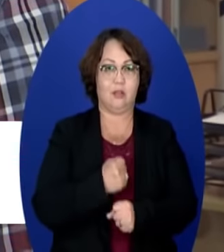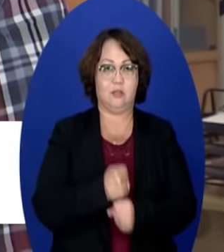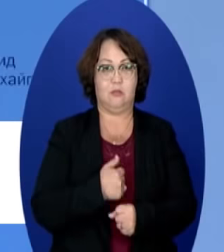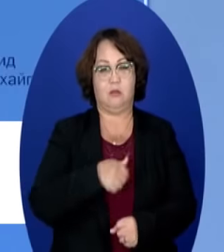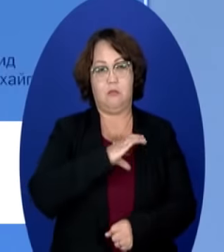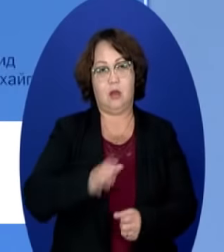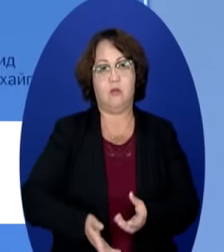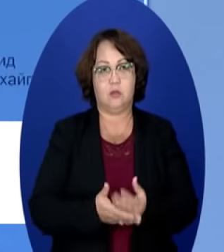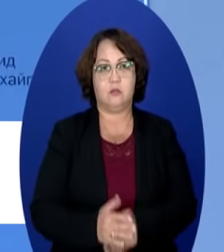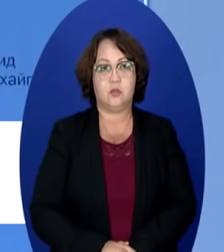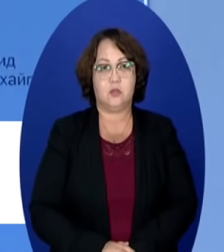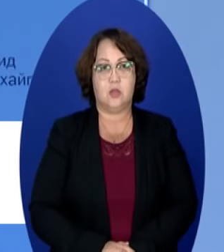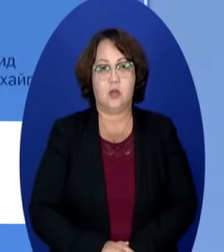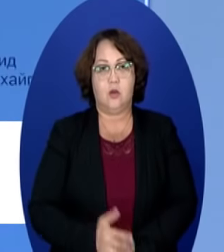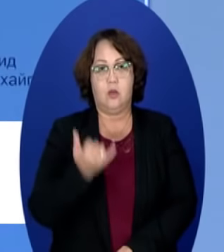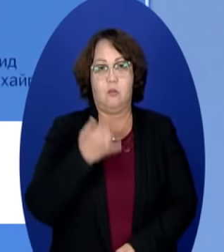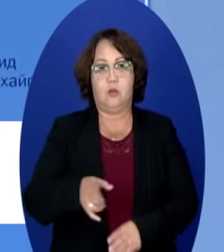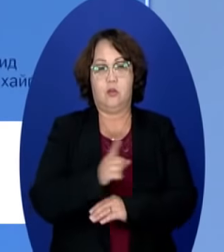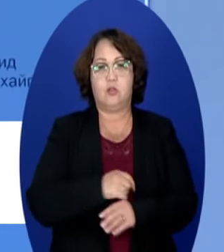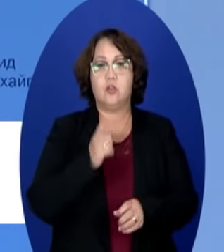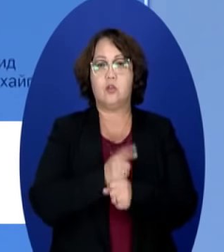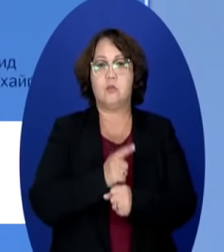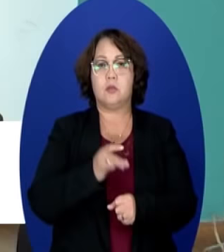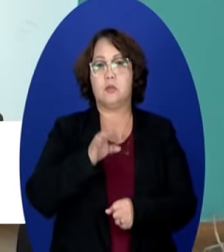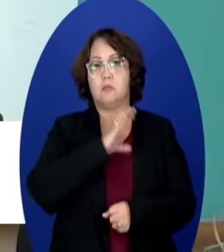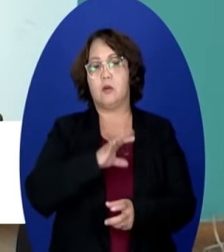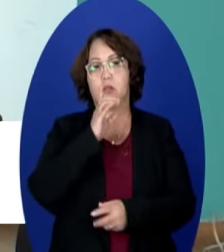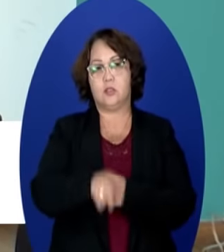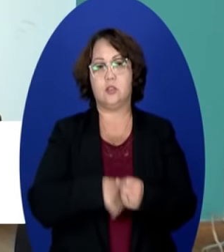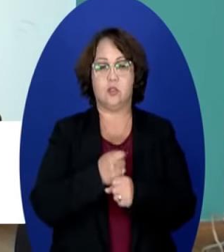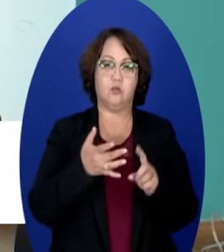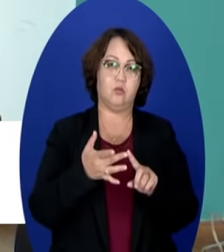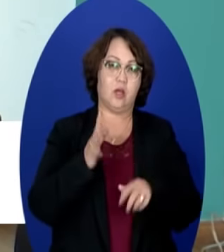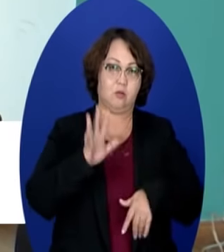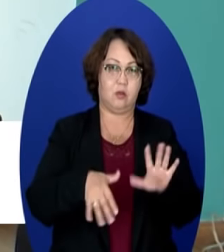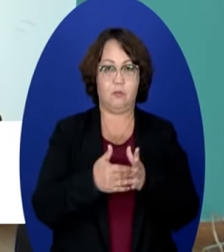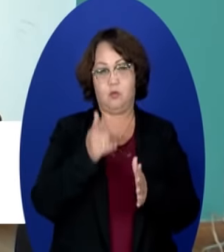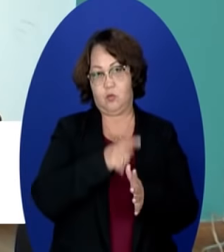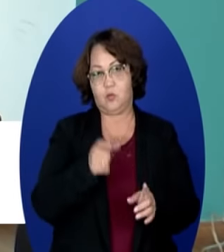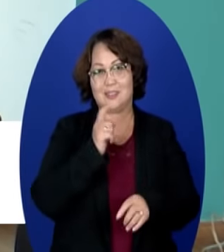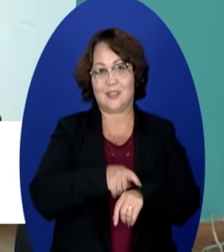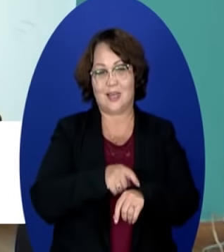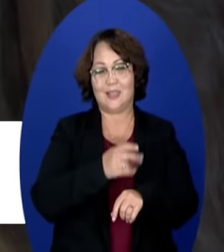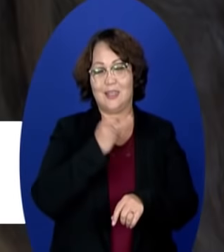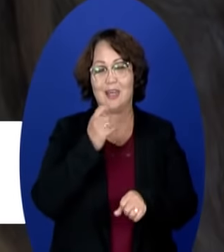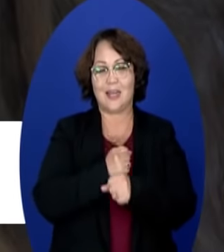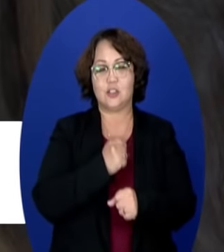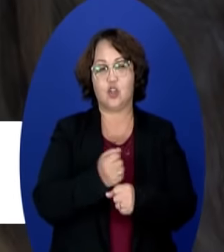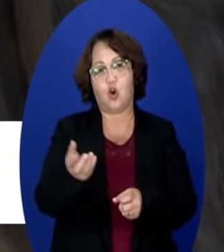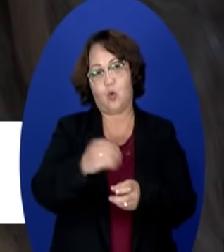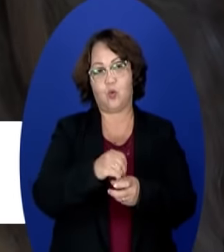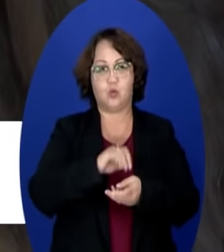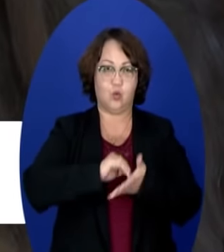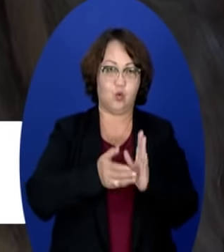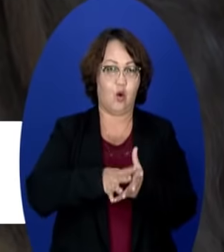байгаа. Нийслэлийн хөдөлмөр эрхлэлийн газар жилд дунджаар 15,000 хүнийг цагийн ажил зуучлах төлөвлөгөөтэй. Энэ төв